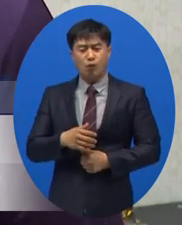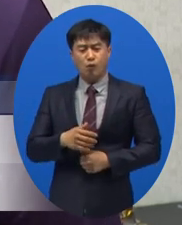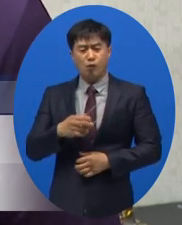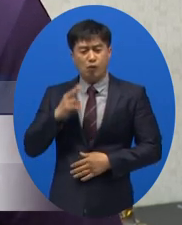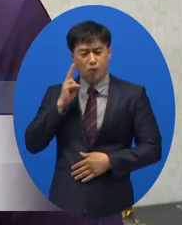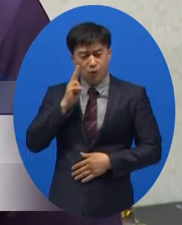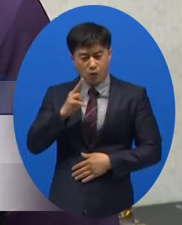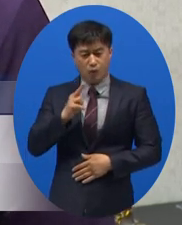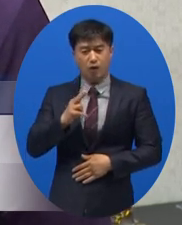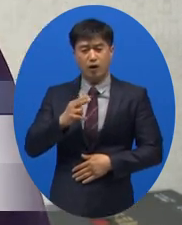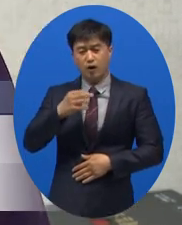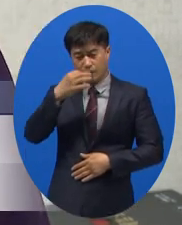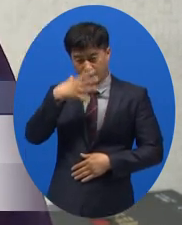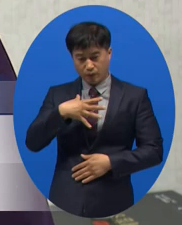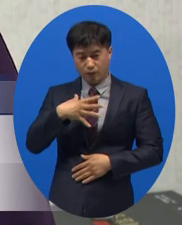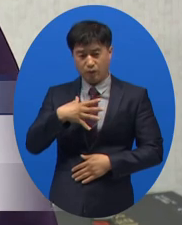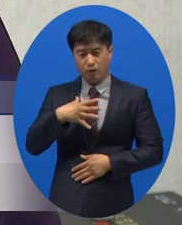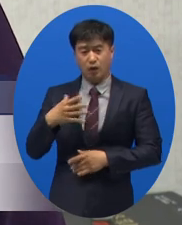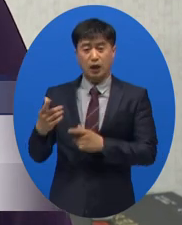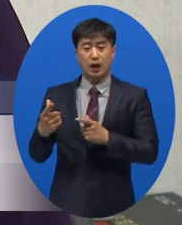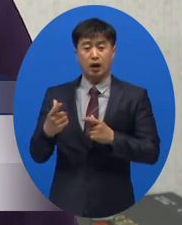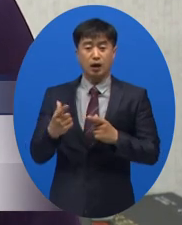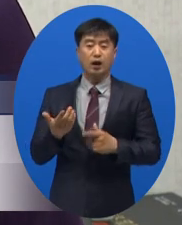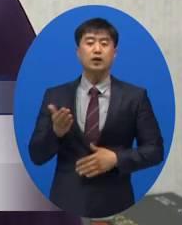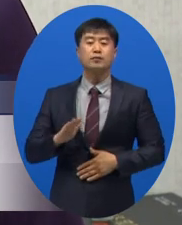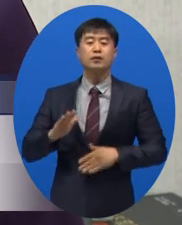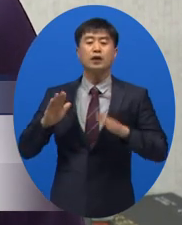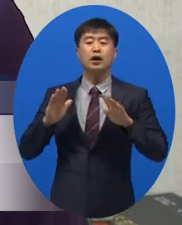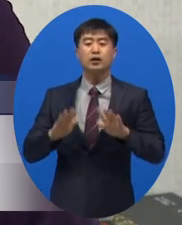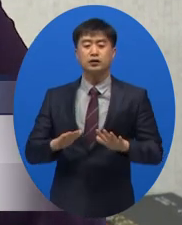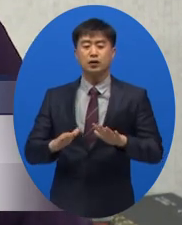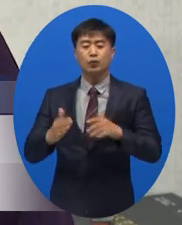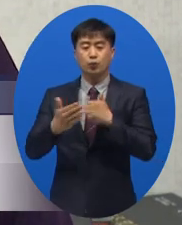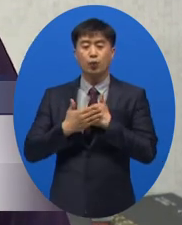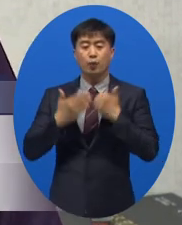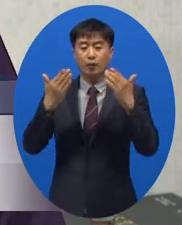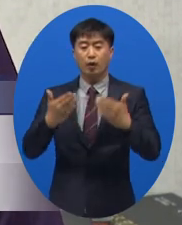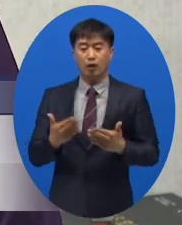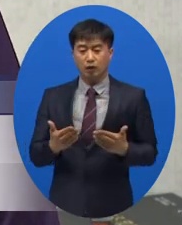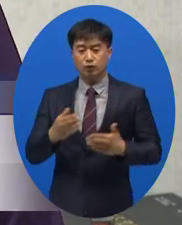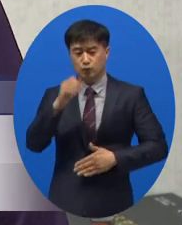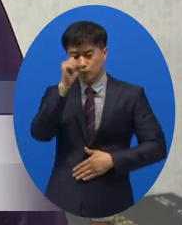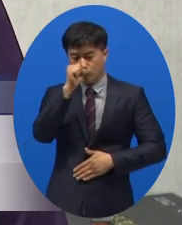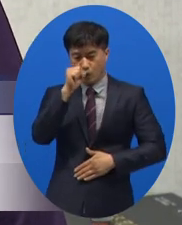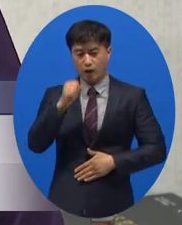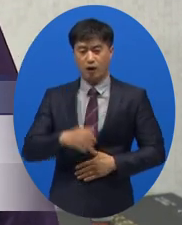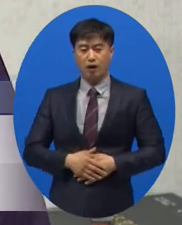너무 죽겠어서 이렇게 받고 나니까 참 좋습니다.